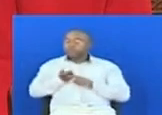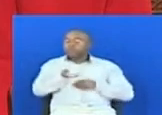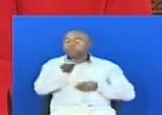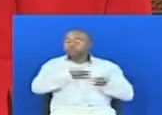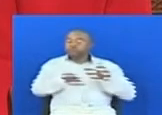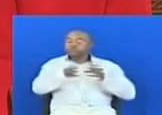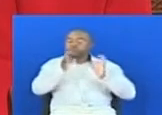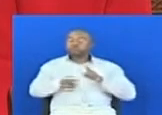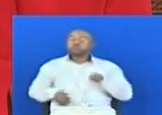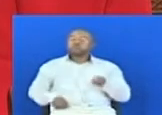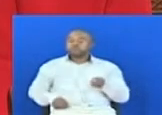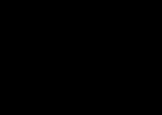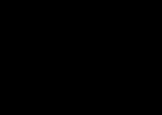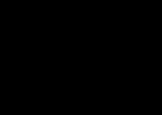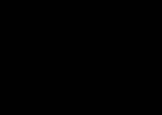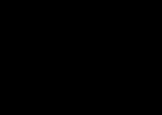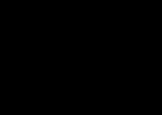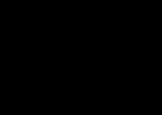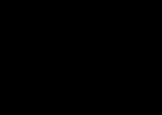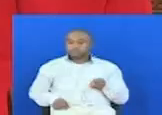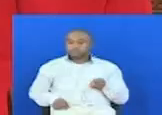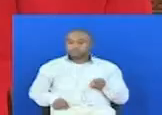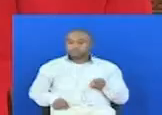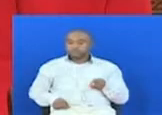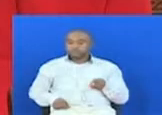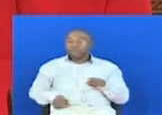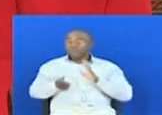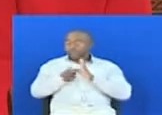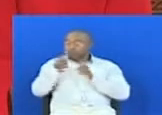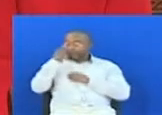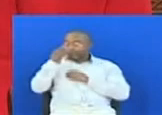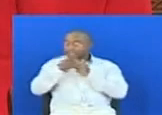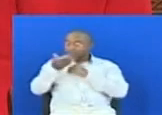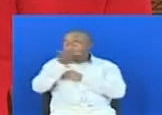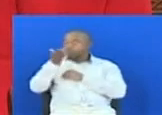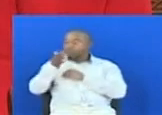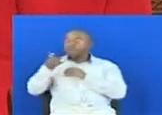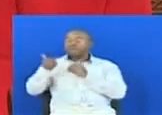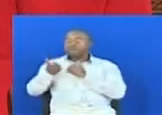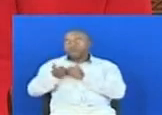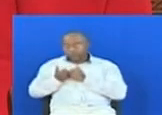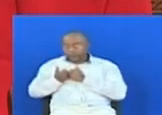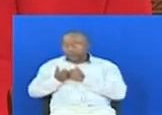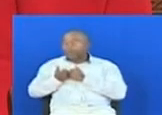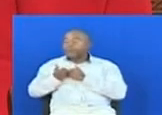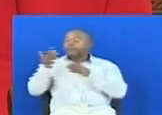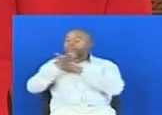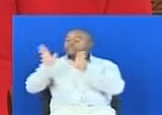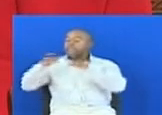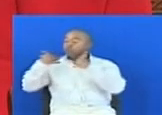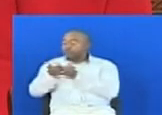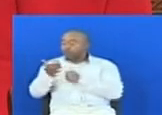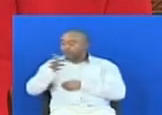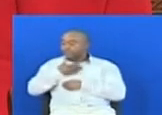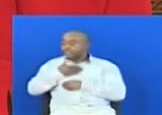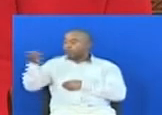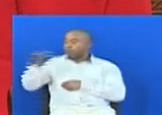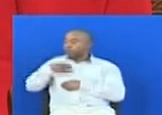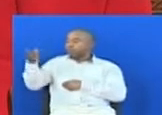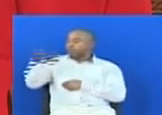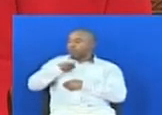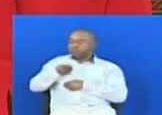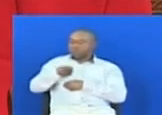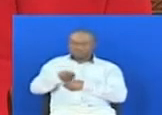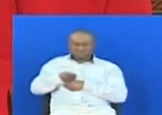mzuri. Tukiangalia mataifa makubwa, World Bank na IMF walisema watukopeshe. Yeye akakaa chini